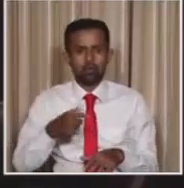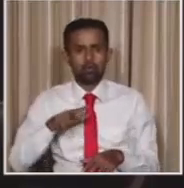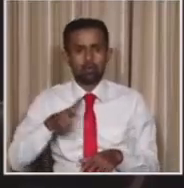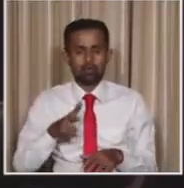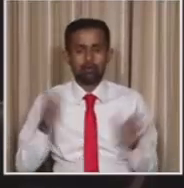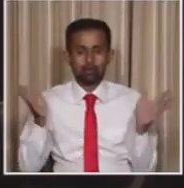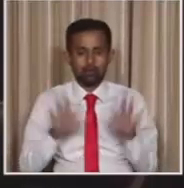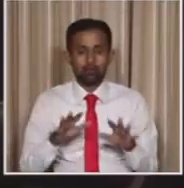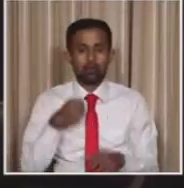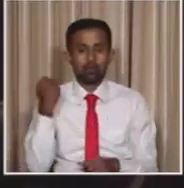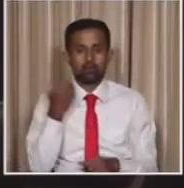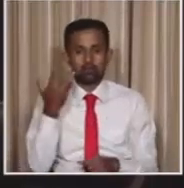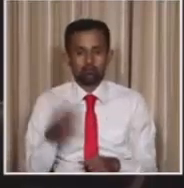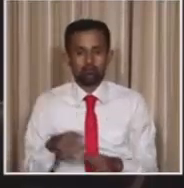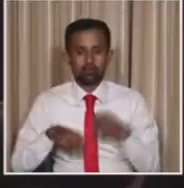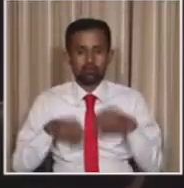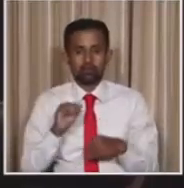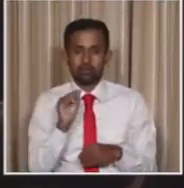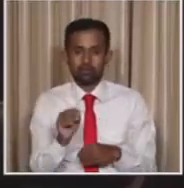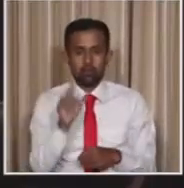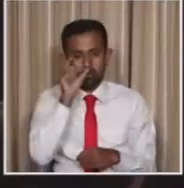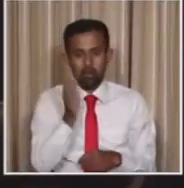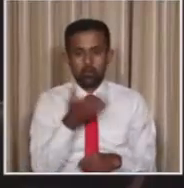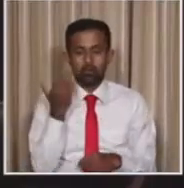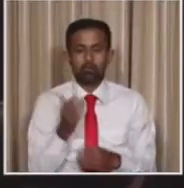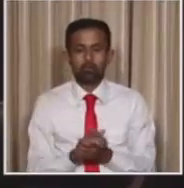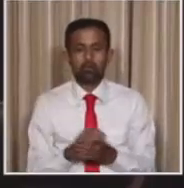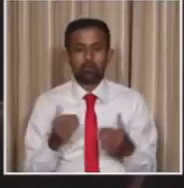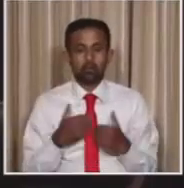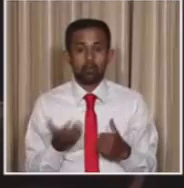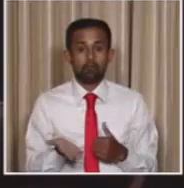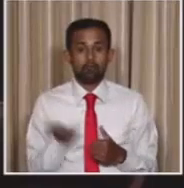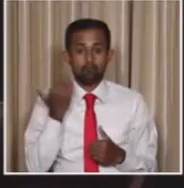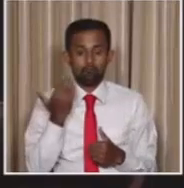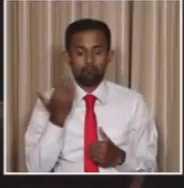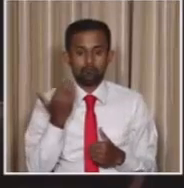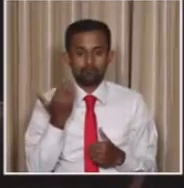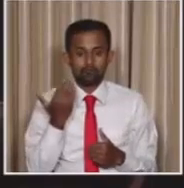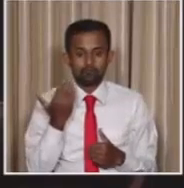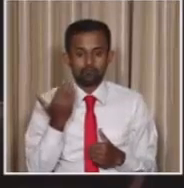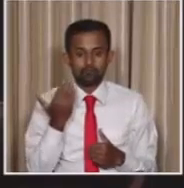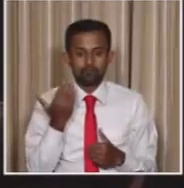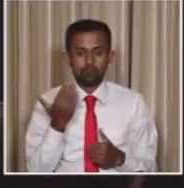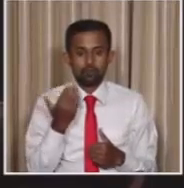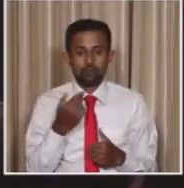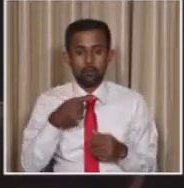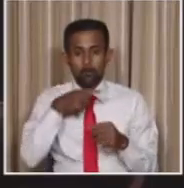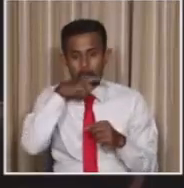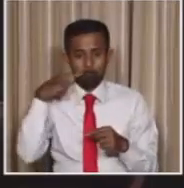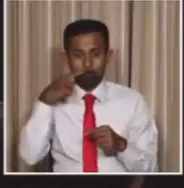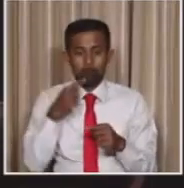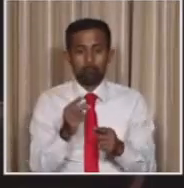තමයි රැස්වීම තියලා තියෙන්නේ. ඡන්දේ තිබ්බනම් බලාගන්න තිබ්බා වැඩේ අපිට වැඩිය. මං හිතන්නේ හඳුන් කුරු අල්ලල්ලා